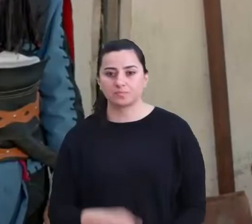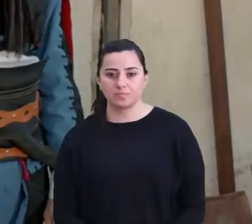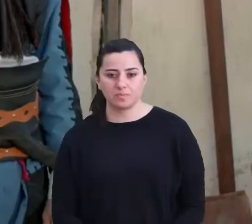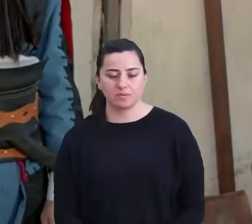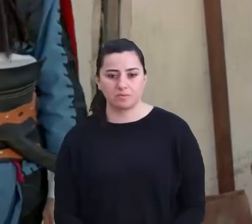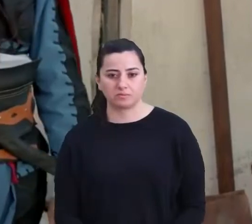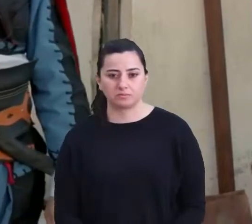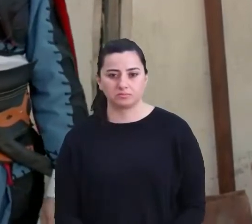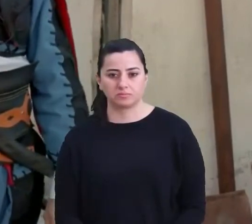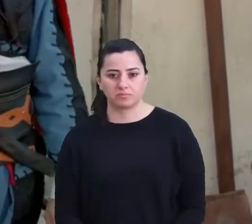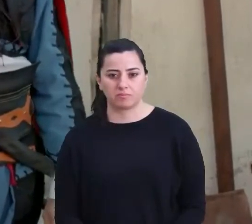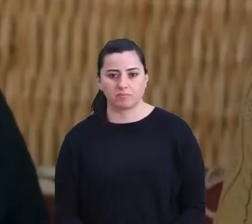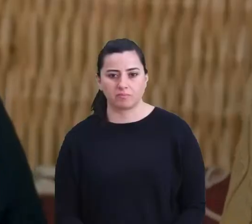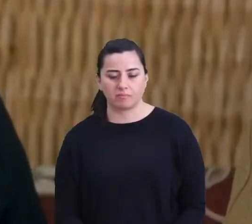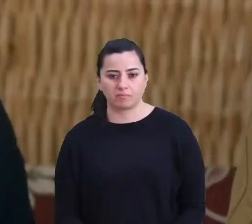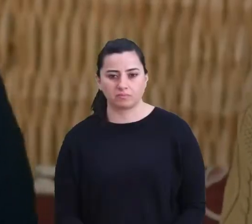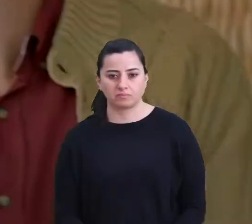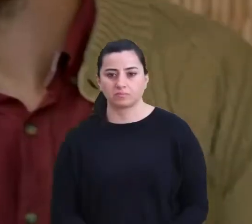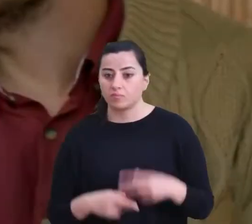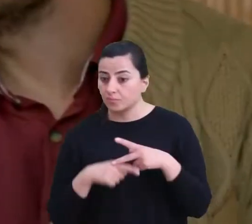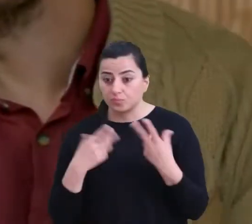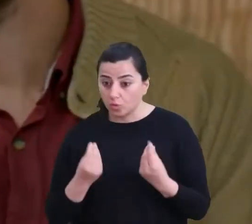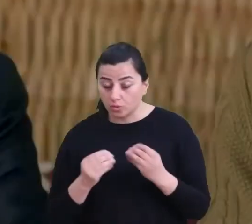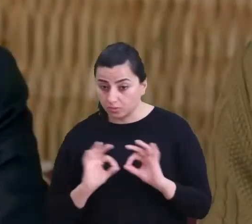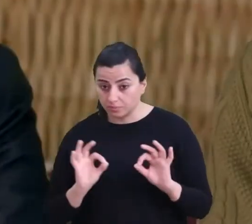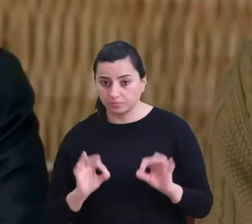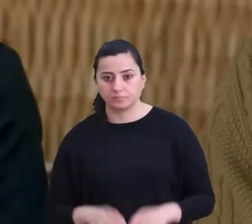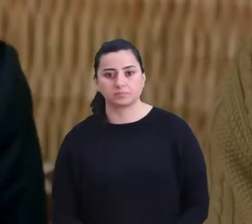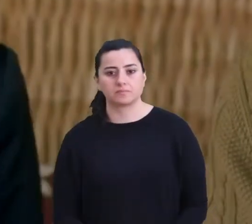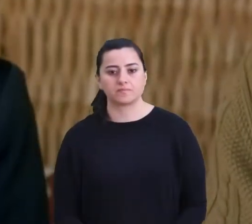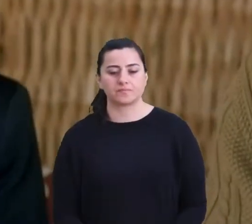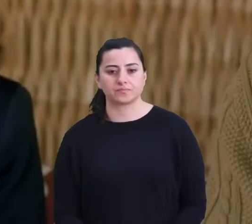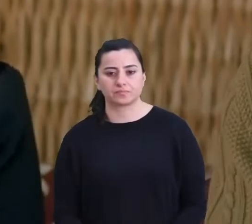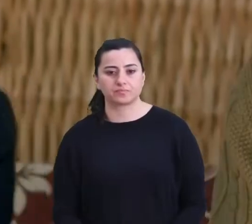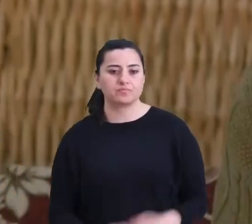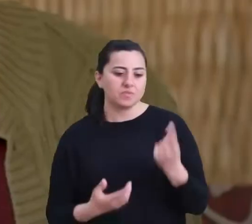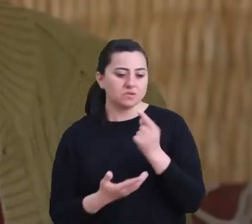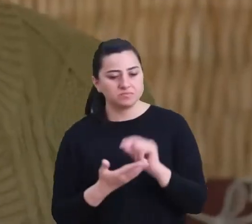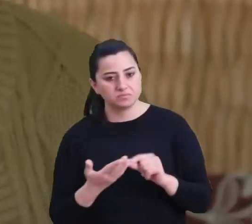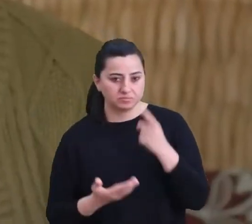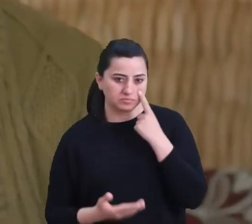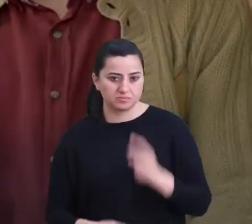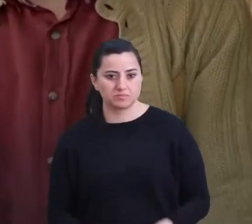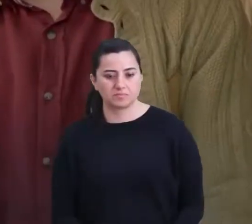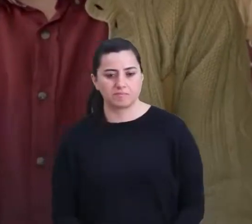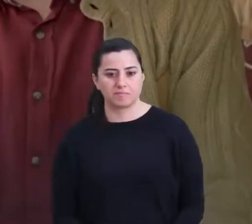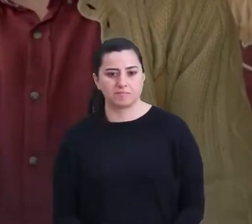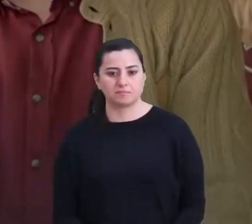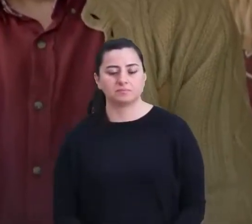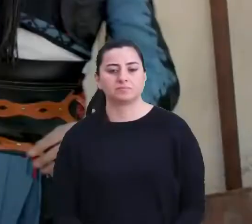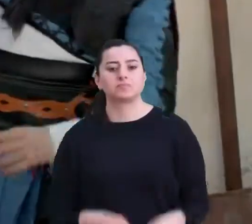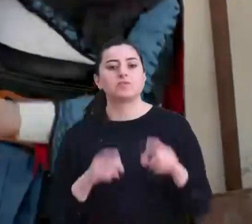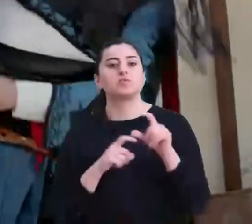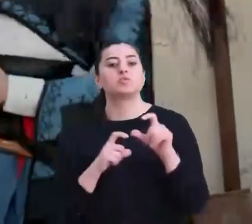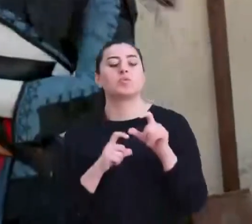biçim oldu yemin olsun. Hat. Ne yaptın Zümrüt? Tamam mı? Yazdım bir şeyler.